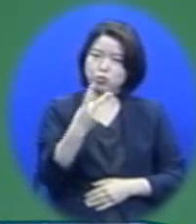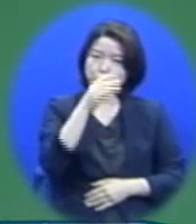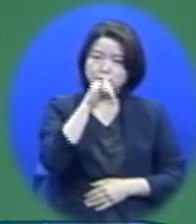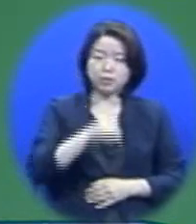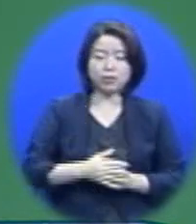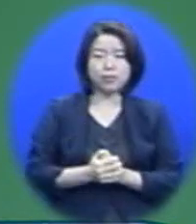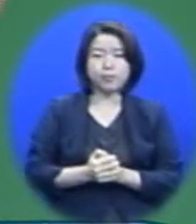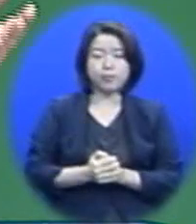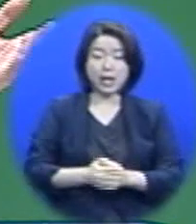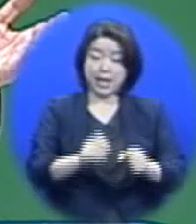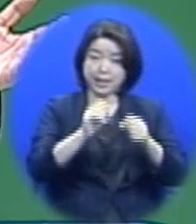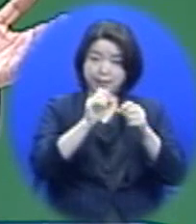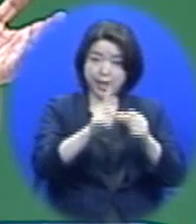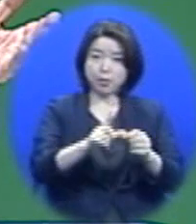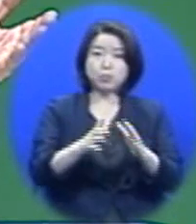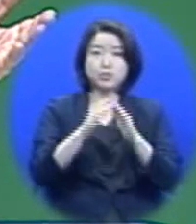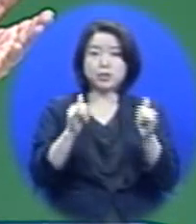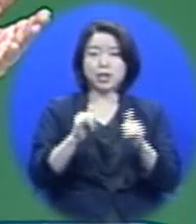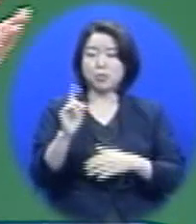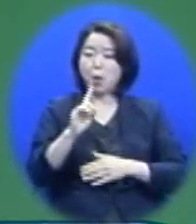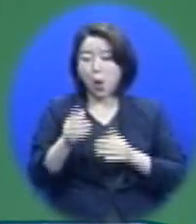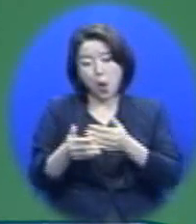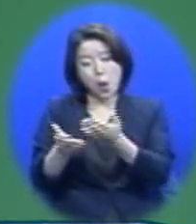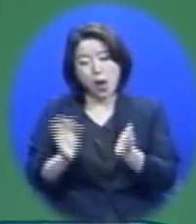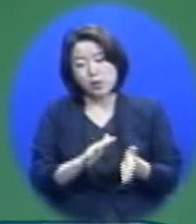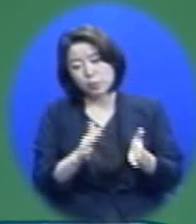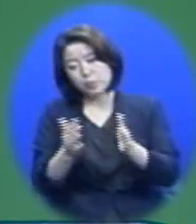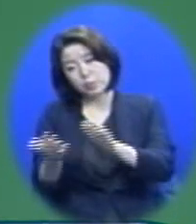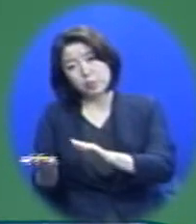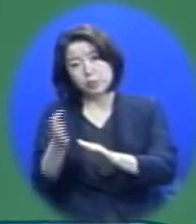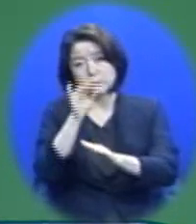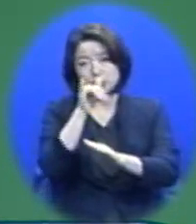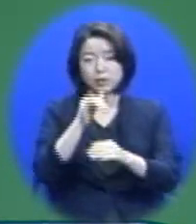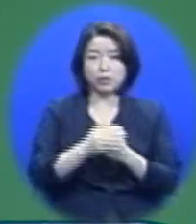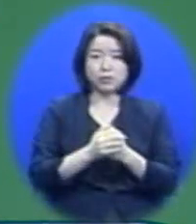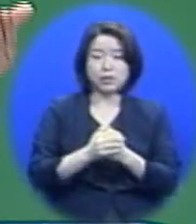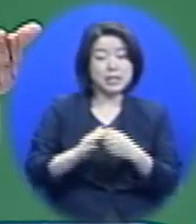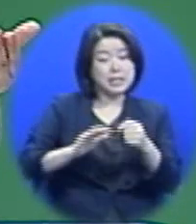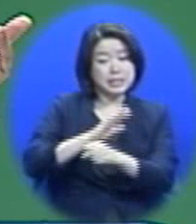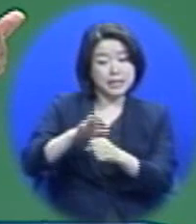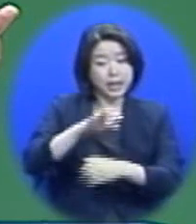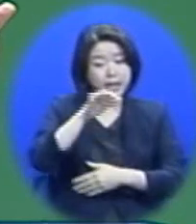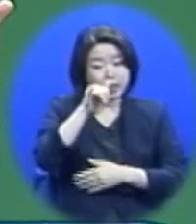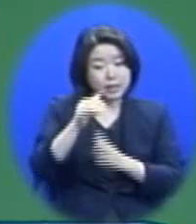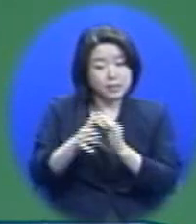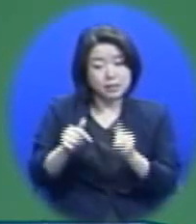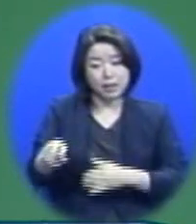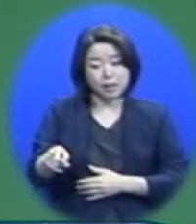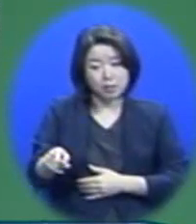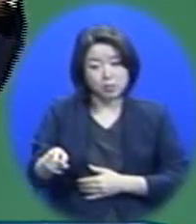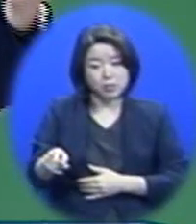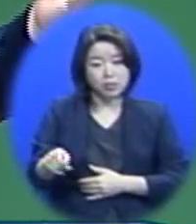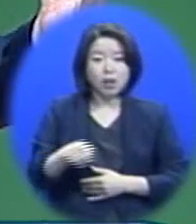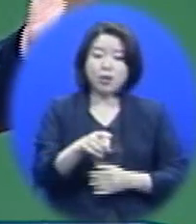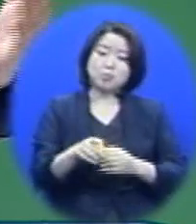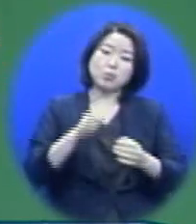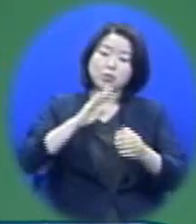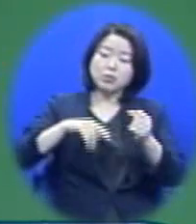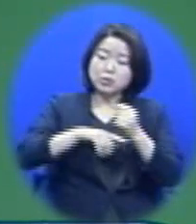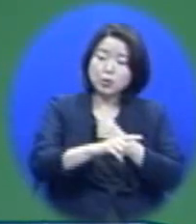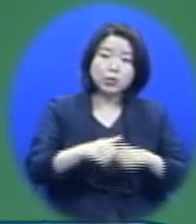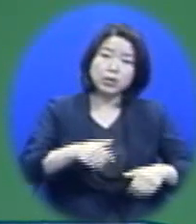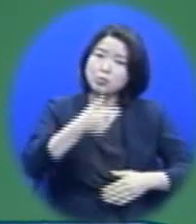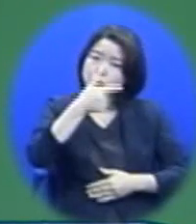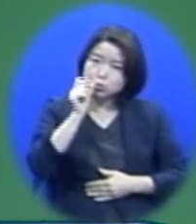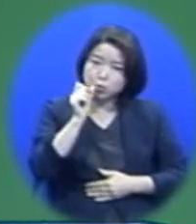대부분의 사람들은 어느 한쪽에 치우칩니다. 사랑이 있는 사람은 정의감이 부족하고 정의감이 있는 사람은